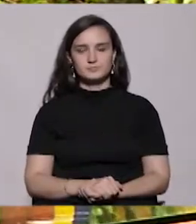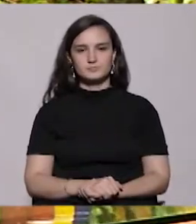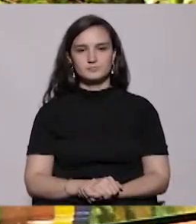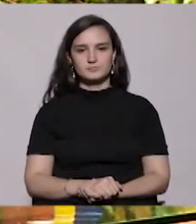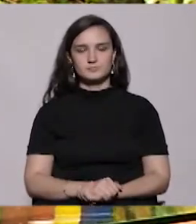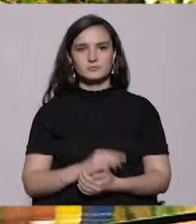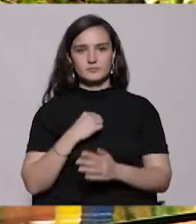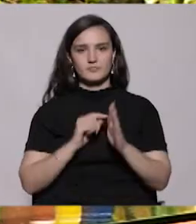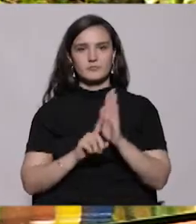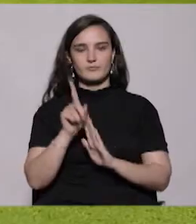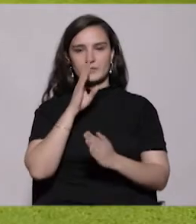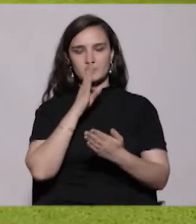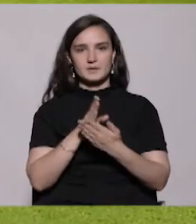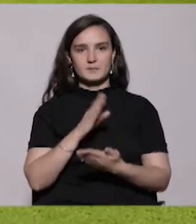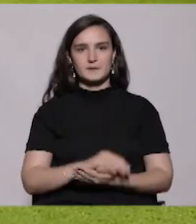დავიწყებ პირდაპირ